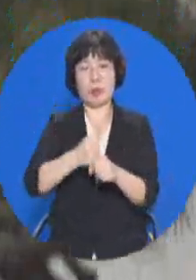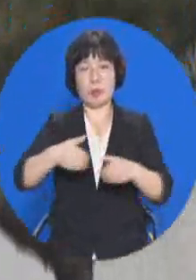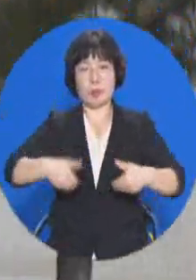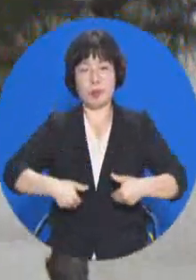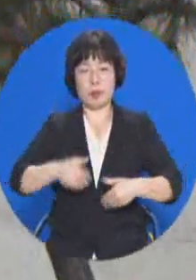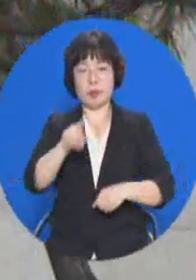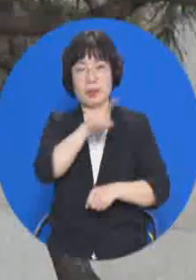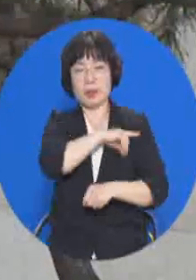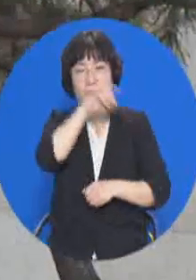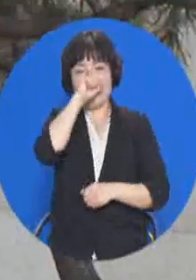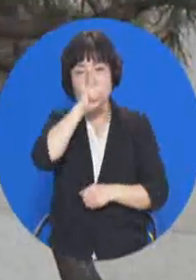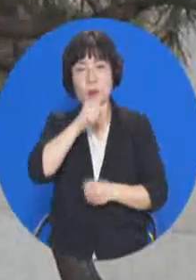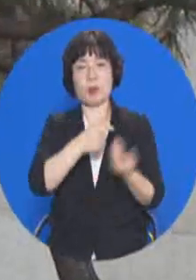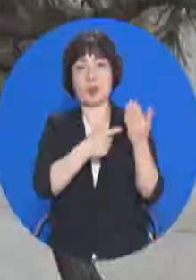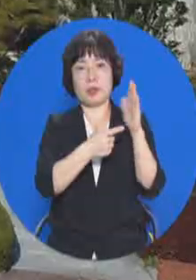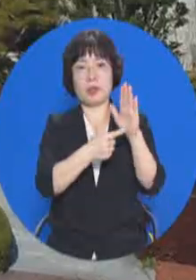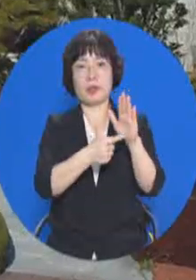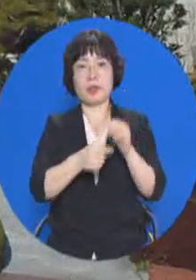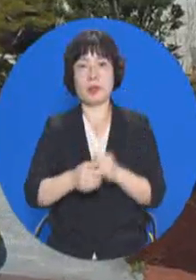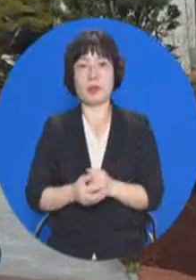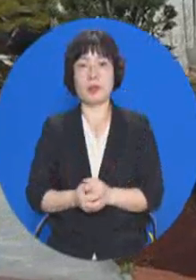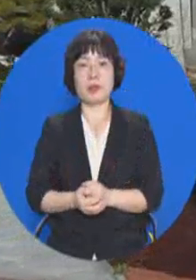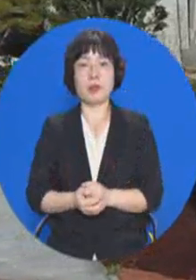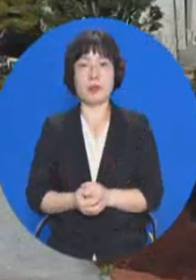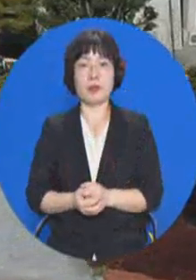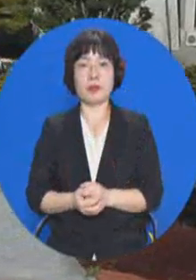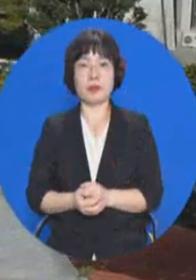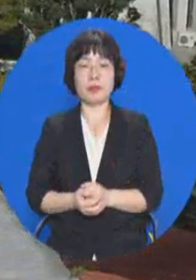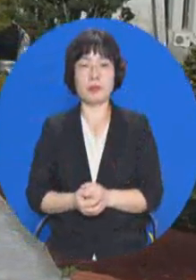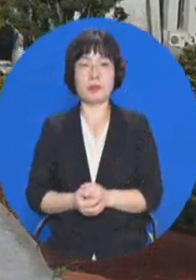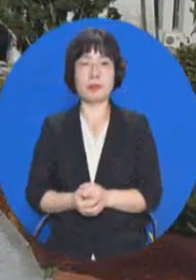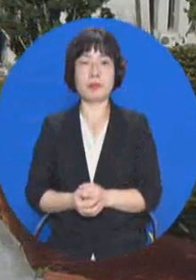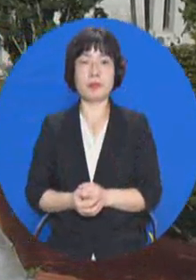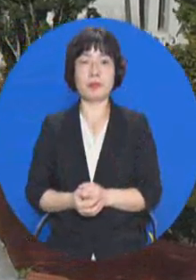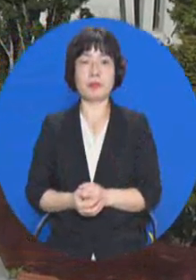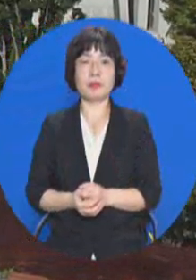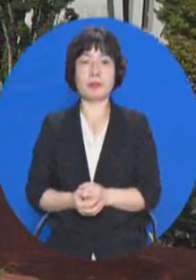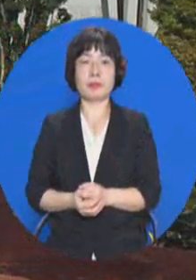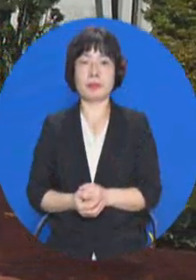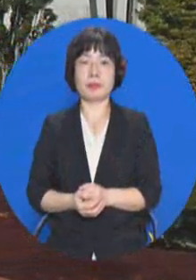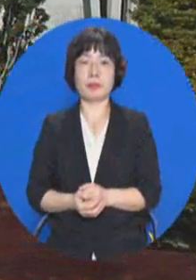가장 효율적인 대안이라고 주장했습니다. MBC 뉴스 문형철입니다.